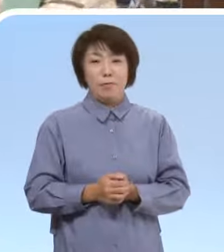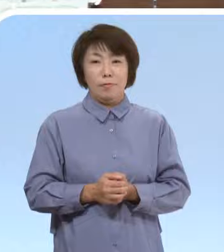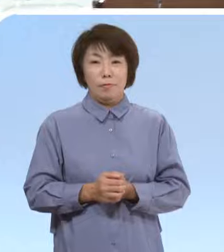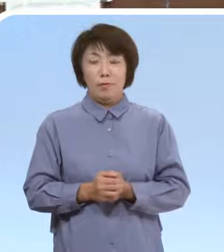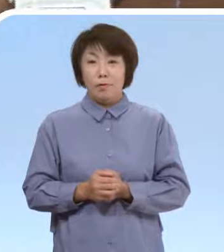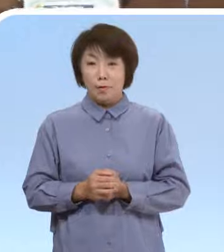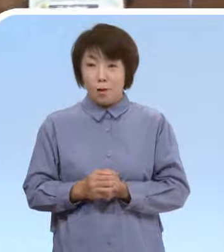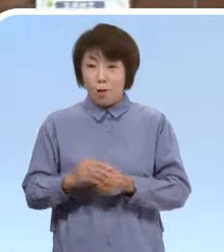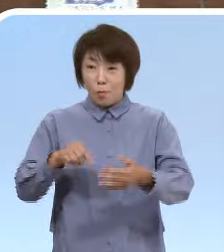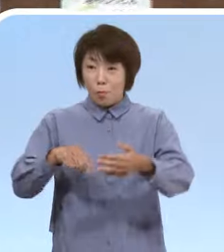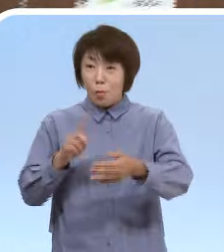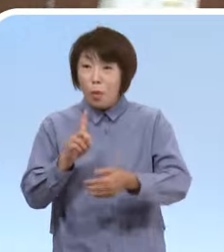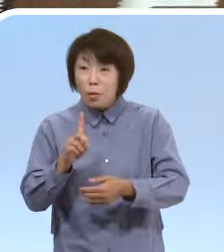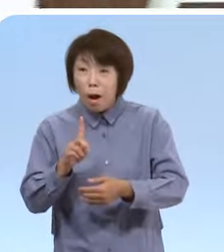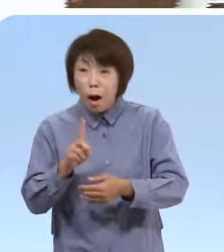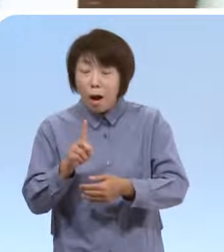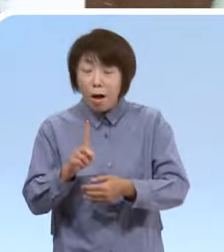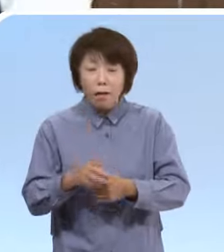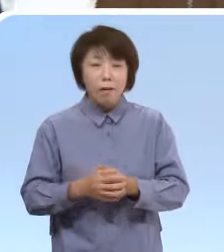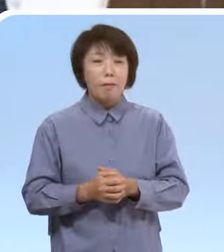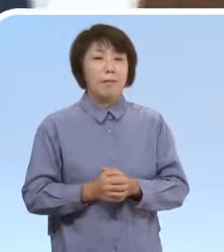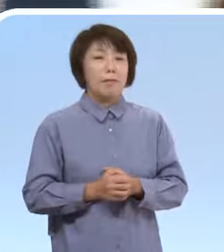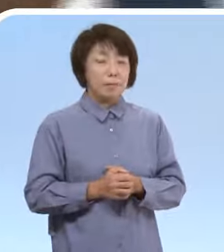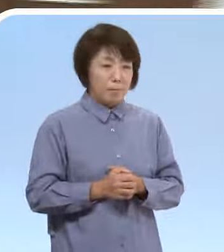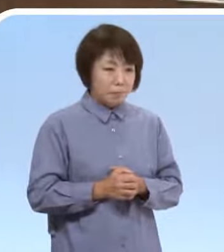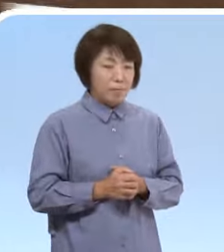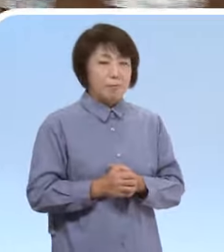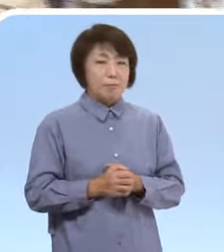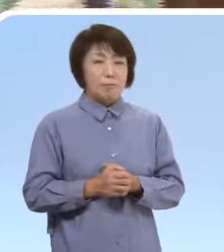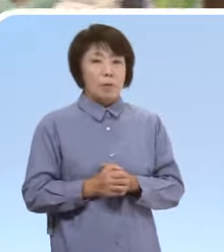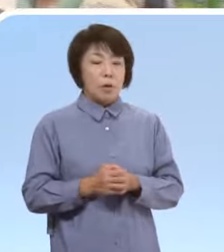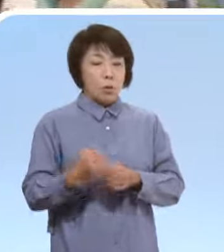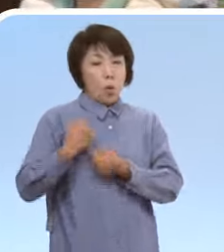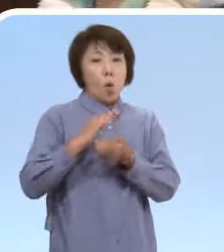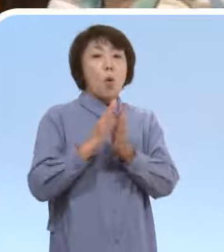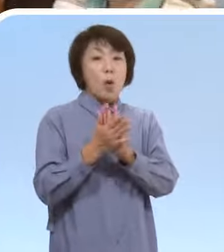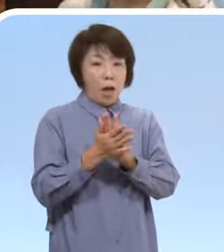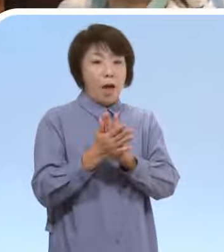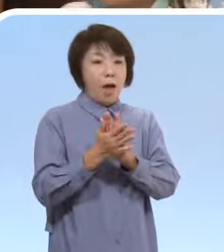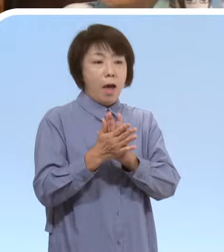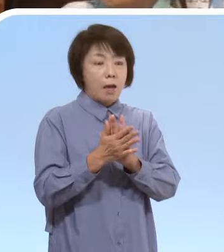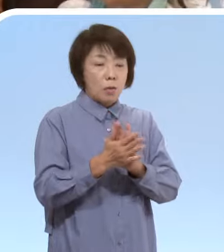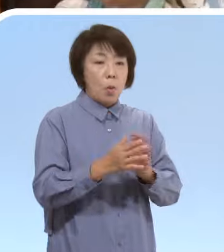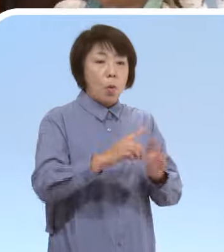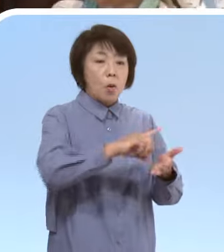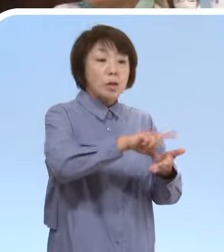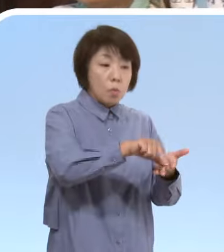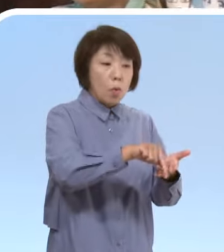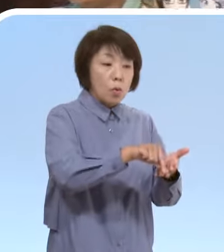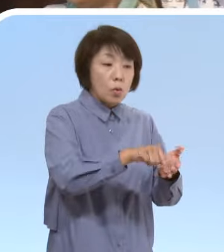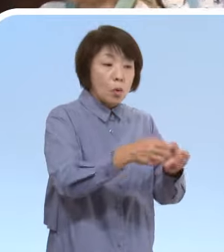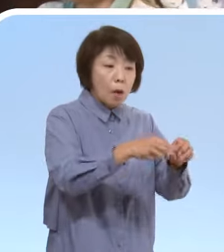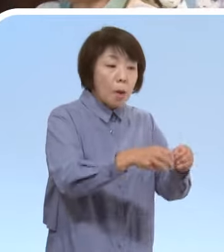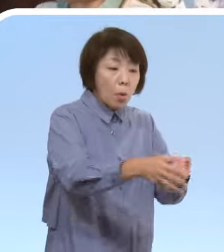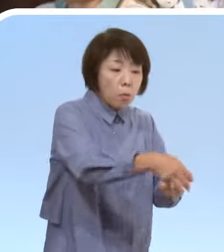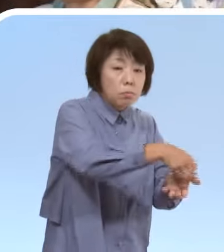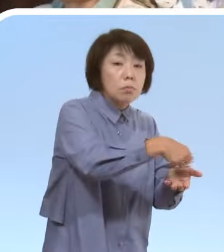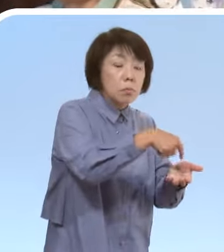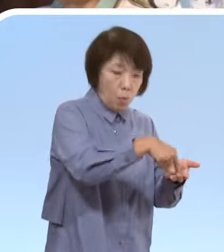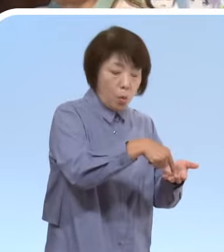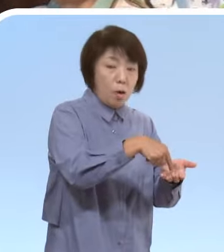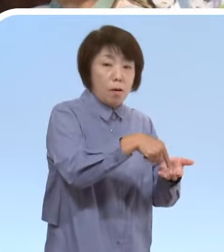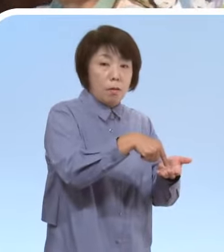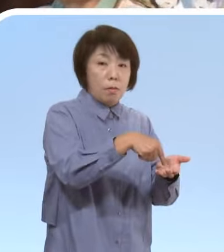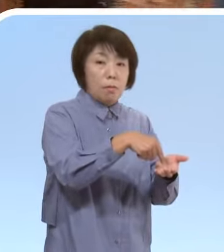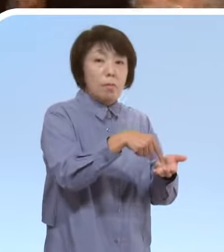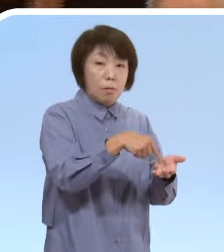飯、はい、どんな卵かけご飯なんですか？ あのね、兵庫県の地元の卵なんですけど、夢王っていう卵